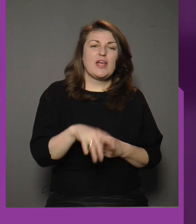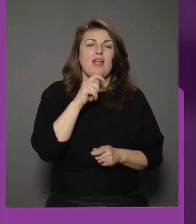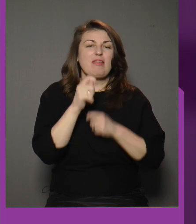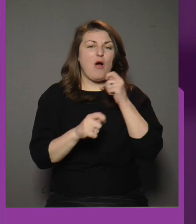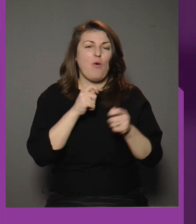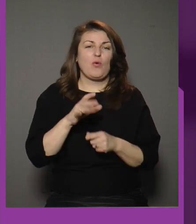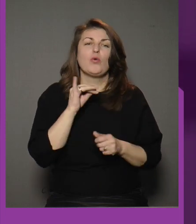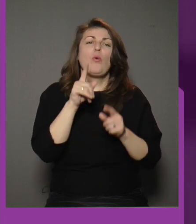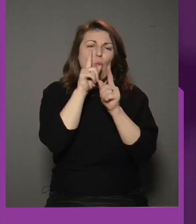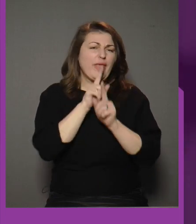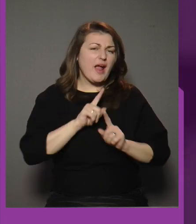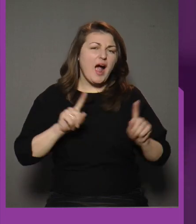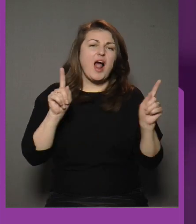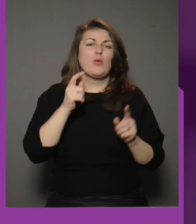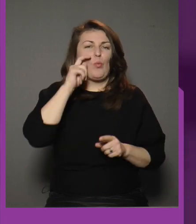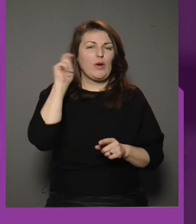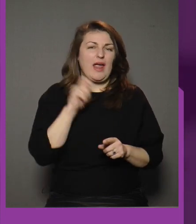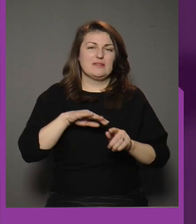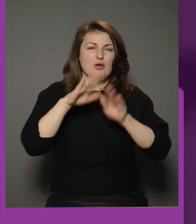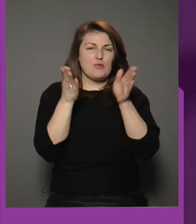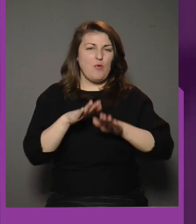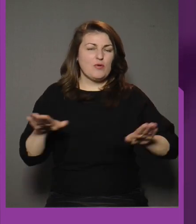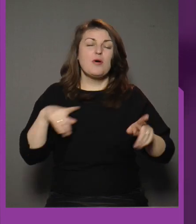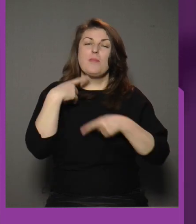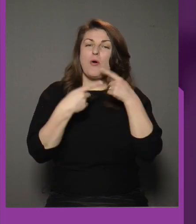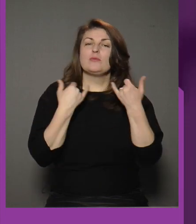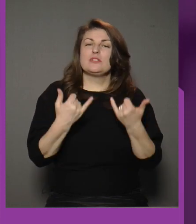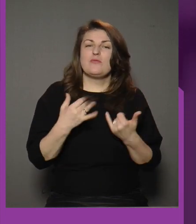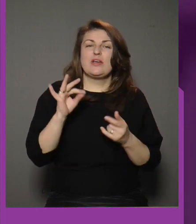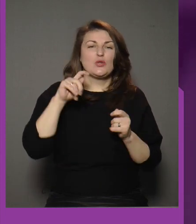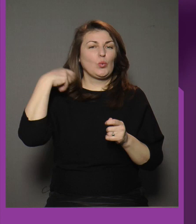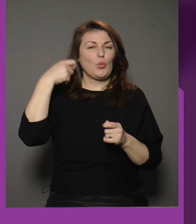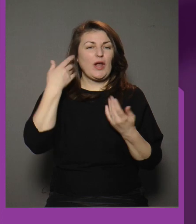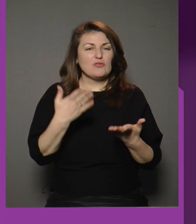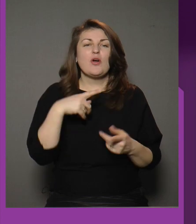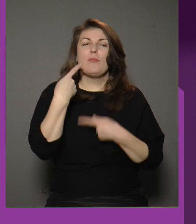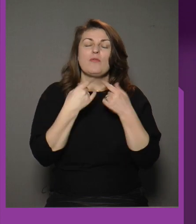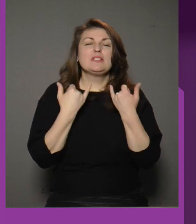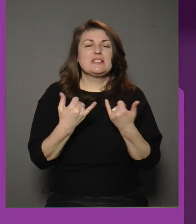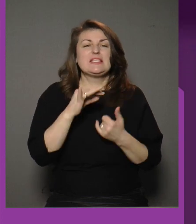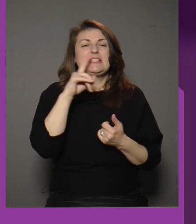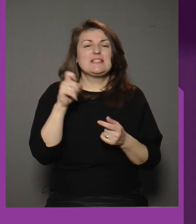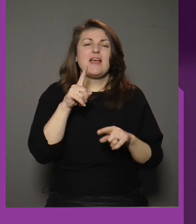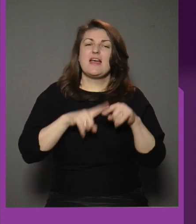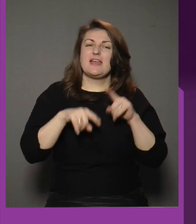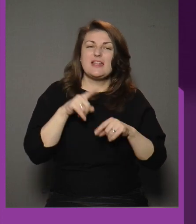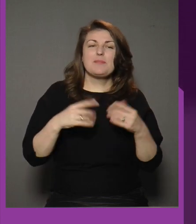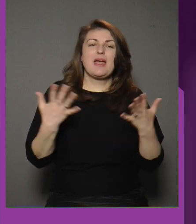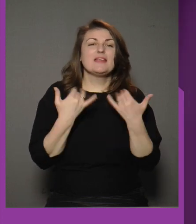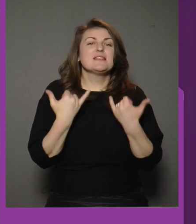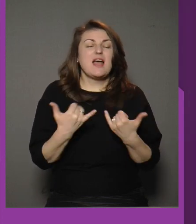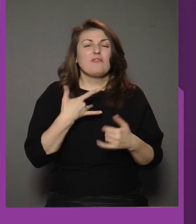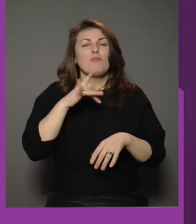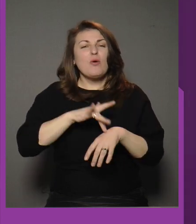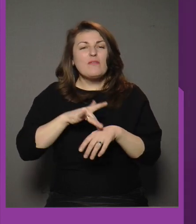і унікальний український подіум. Поговоримо сьогодні із Туреччиною, поговоримо сьогодні із рідними, які зараз